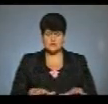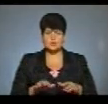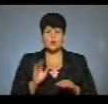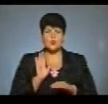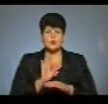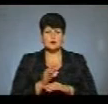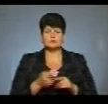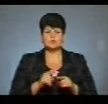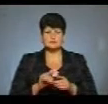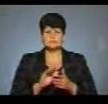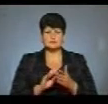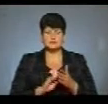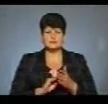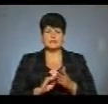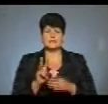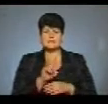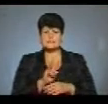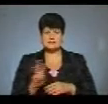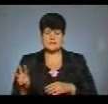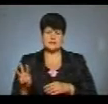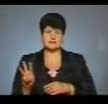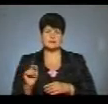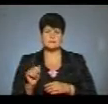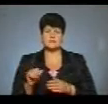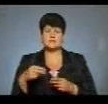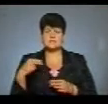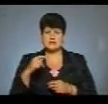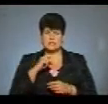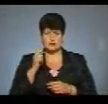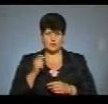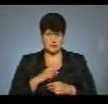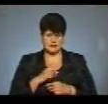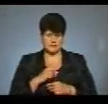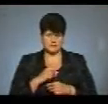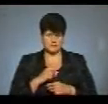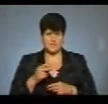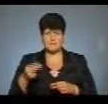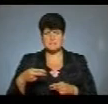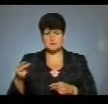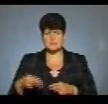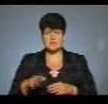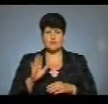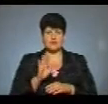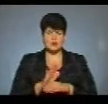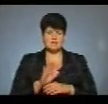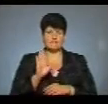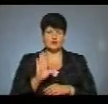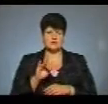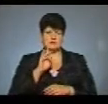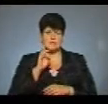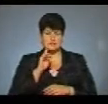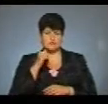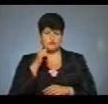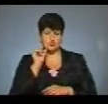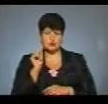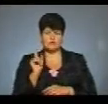сьогодні опублікували на сайті офіційного інтернет-представництва президента України. Підписав указ Володимир Зеленський вчора,